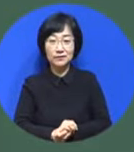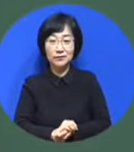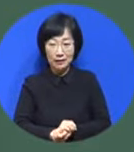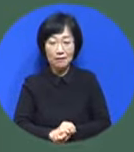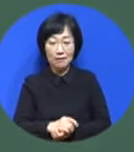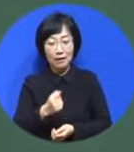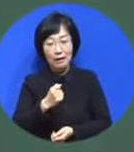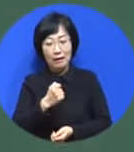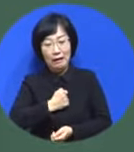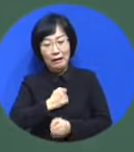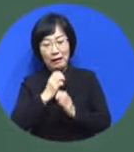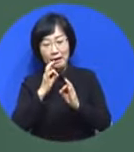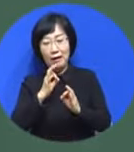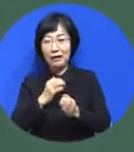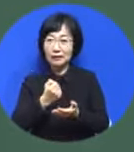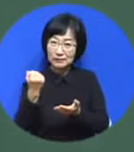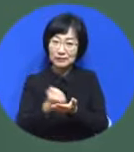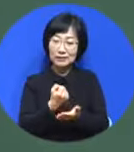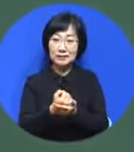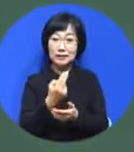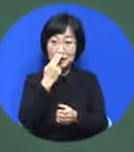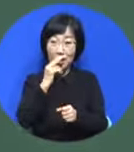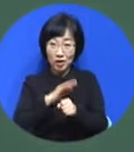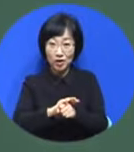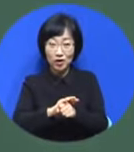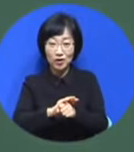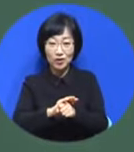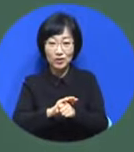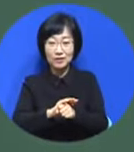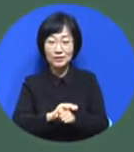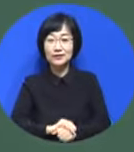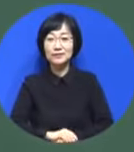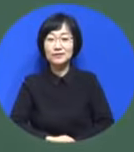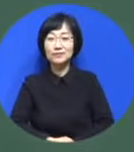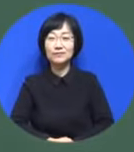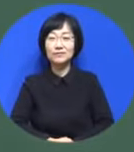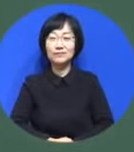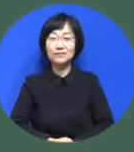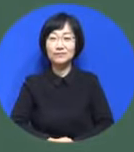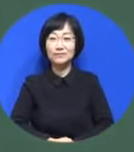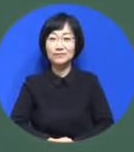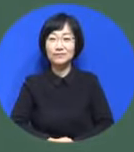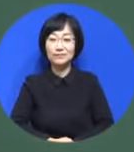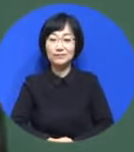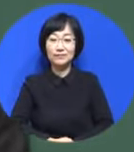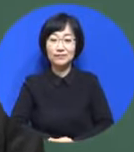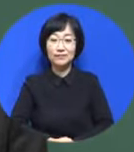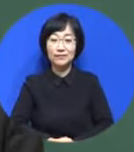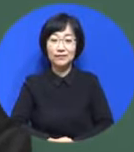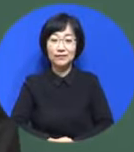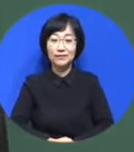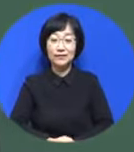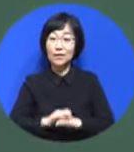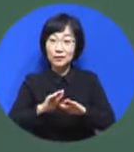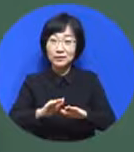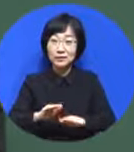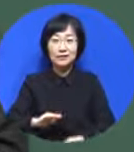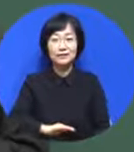애통하기도 하죠. And in other ways, we can have a grieving heart because of this. What do you think? 오늘 여러분이 이 말씀을 잘